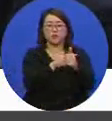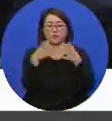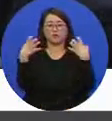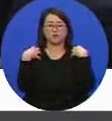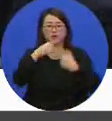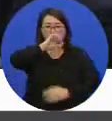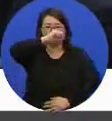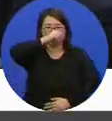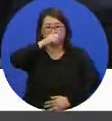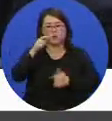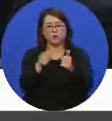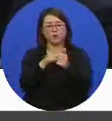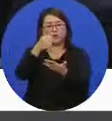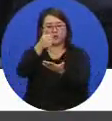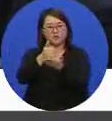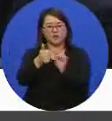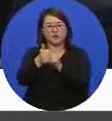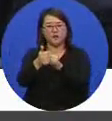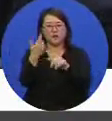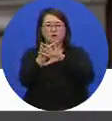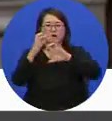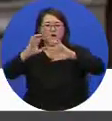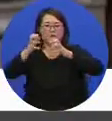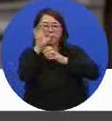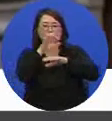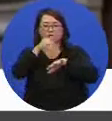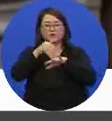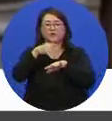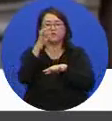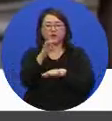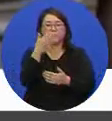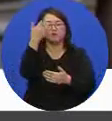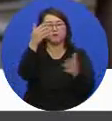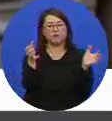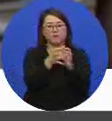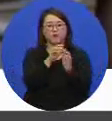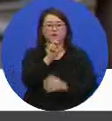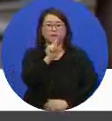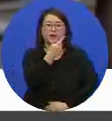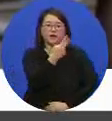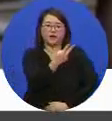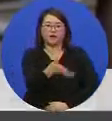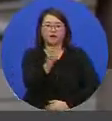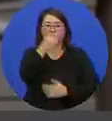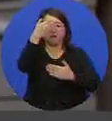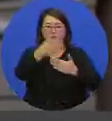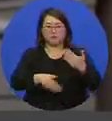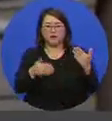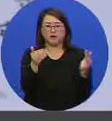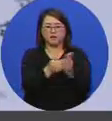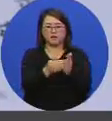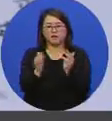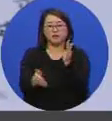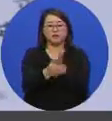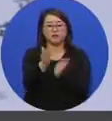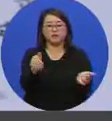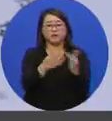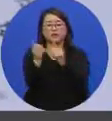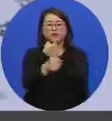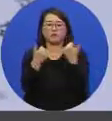예산은 교육장 해외연수비 8천만 원 등 15건 102억 원을 삭감했습니다. 도의회